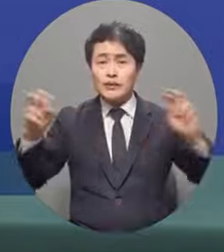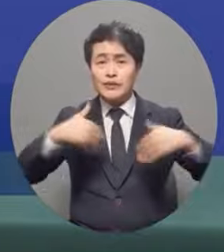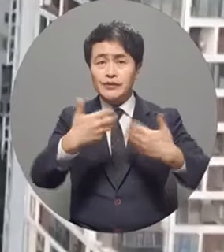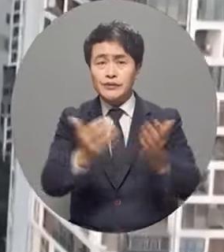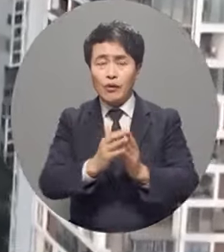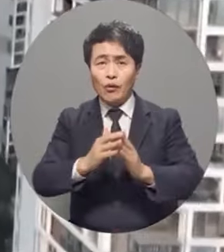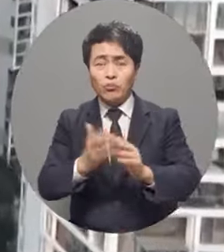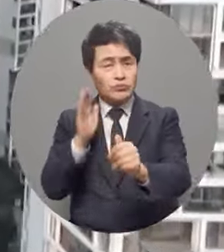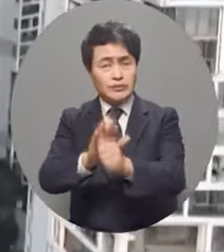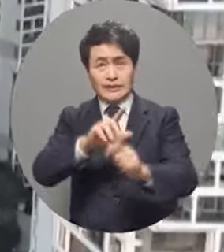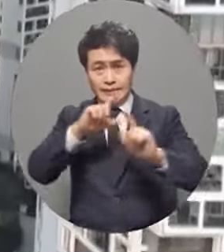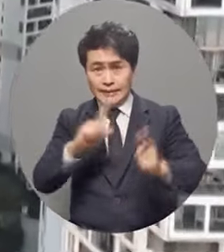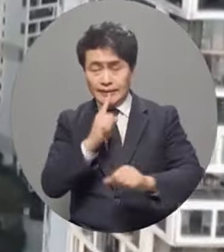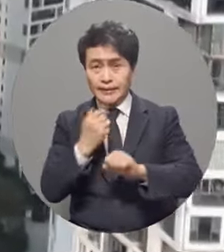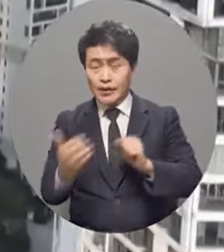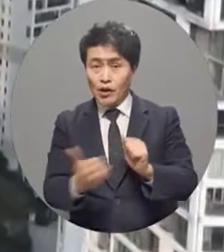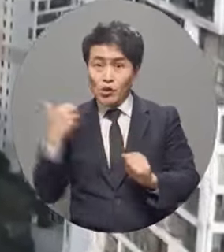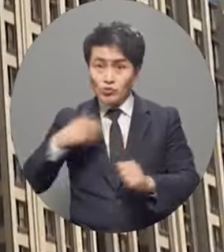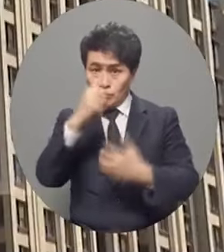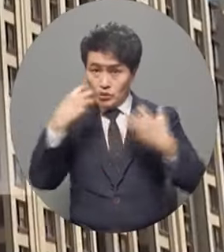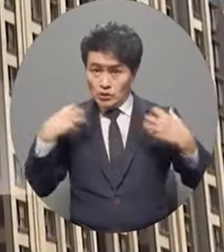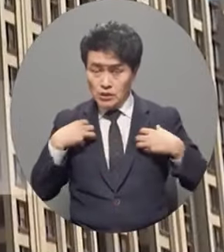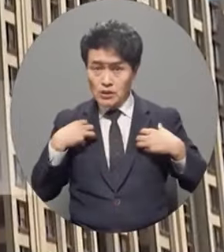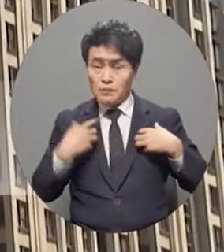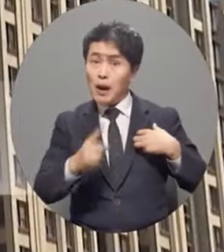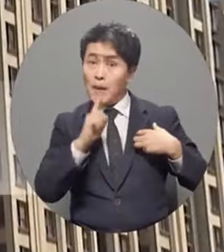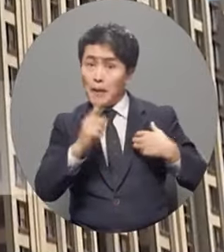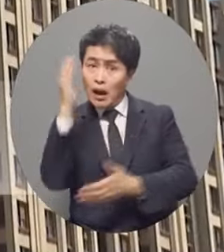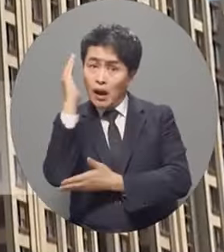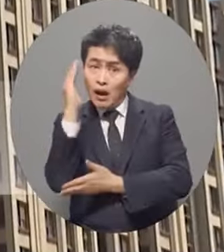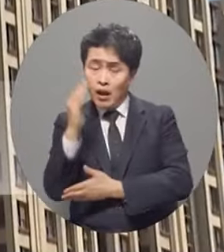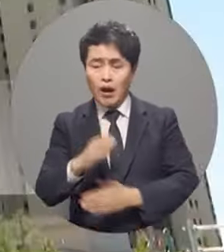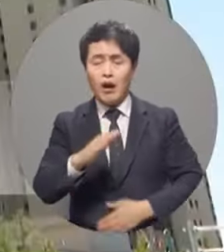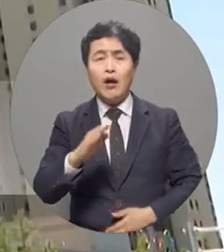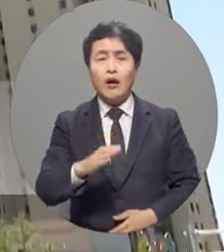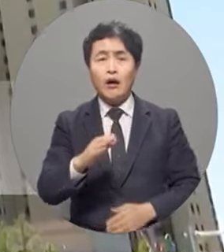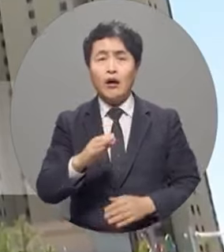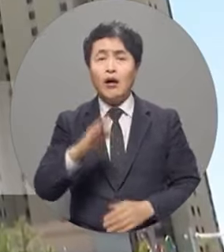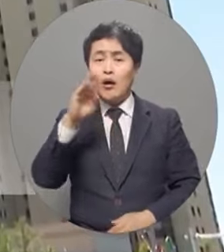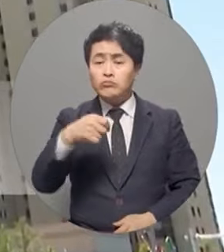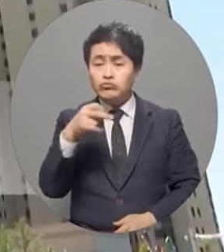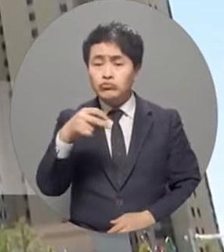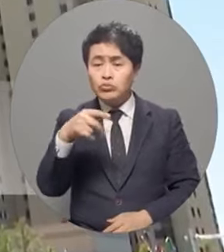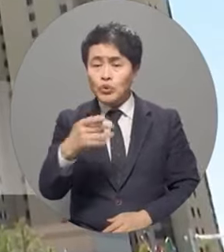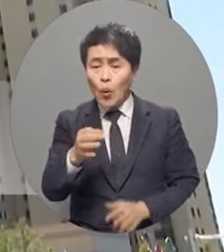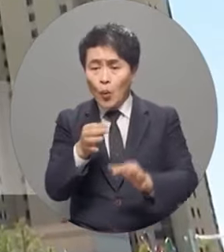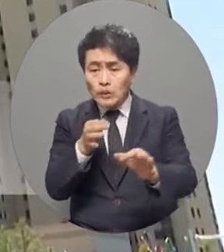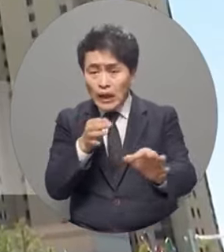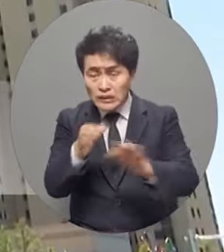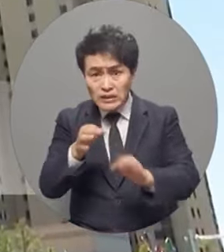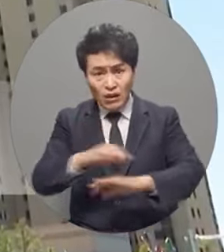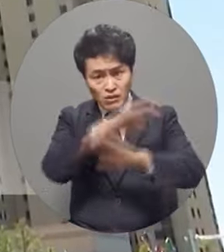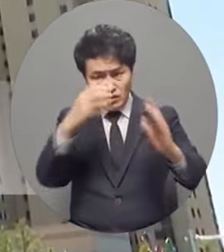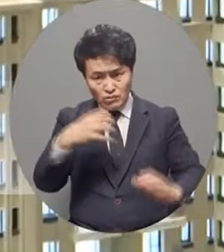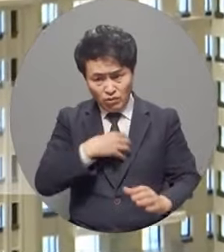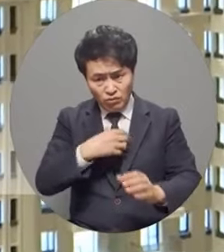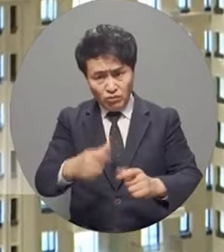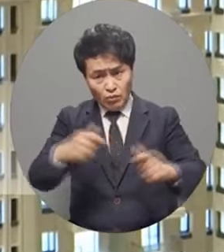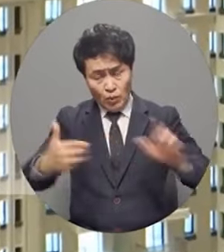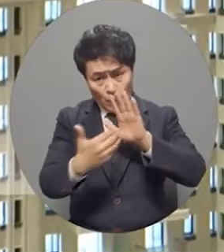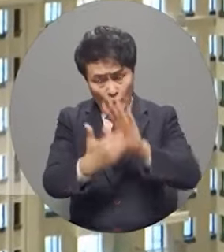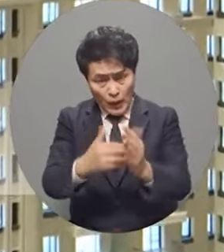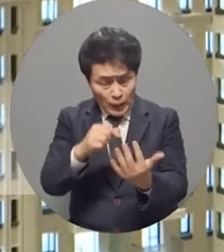要按照法治化、市场化的原则，该破产的破产，该重组的重组。 중국 당국의 이번 발언은 부동산 시장 위기가 경제 전체로 번지는 것을 막기 위해 옥석을